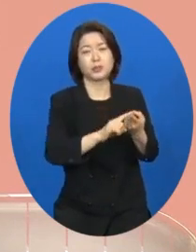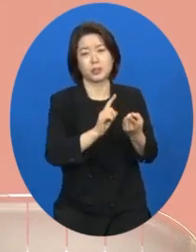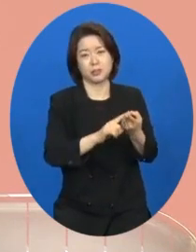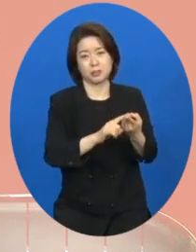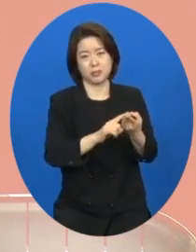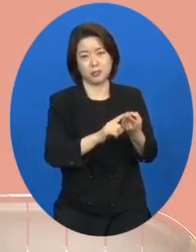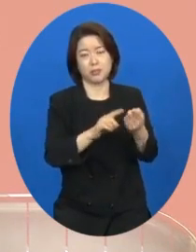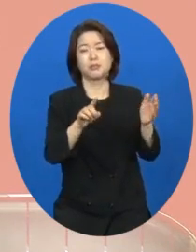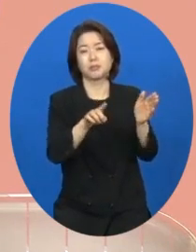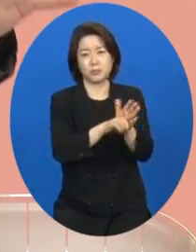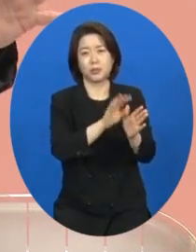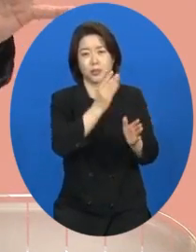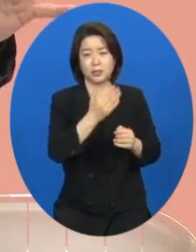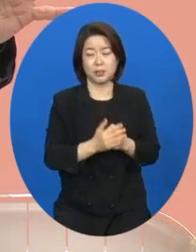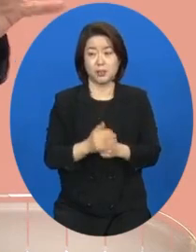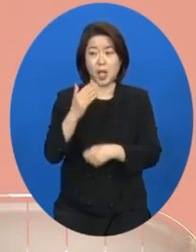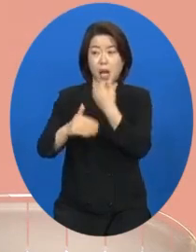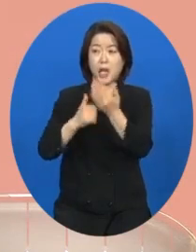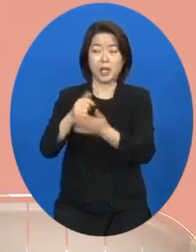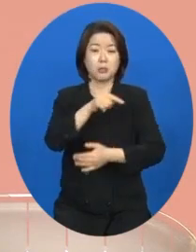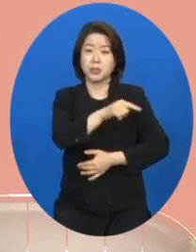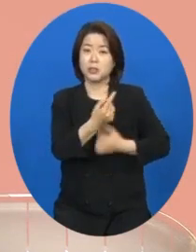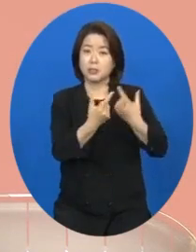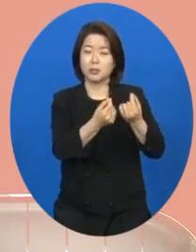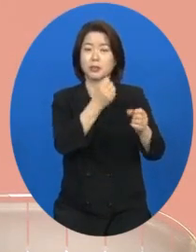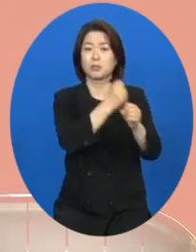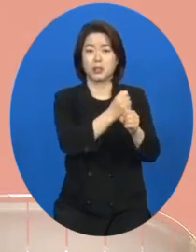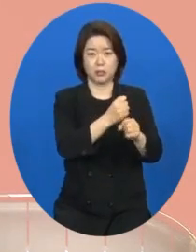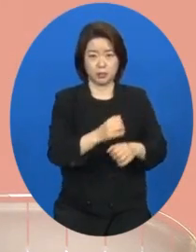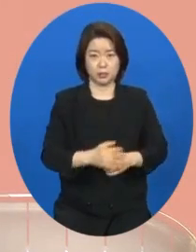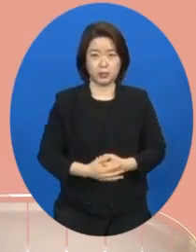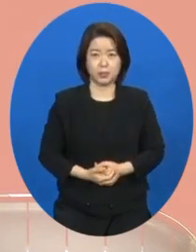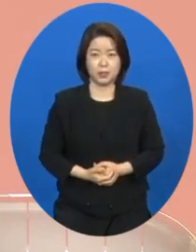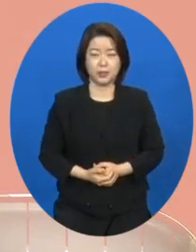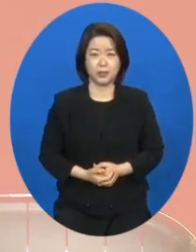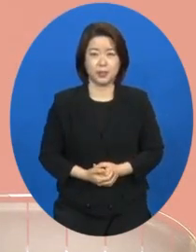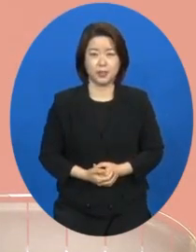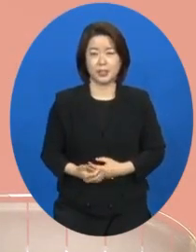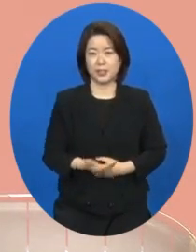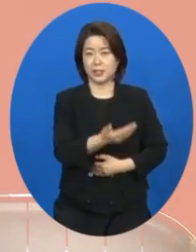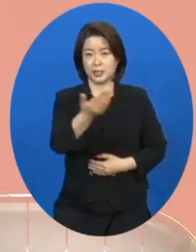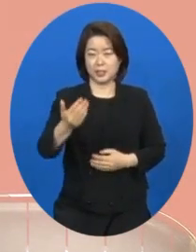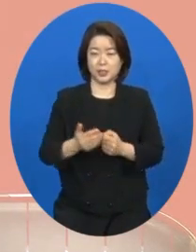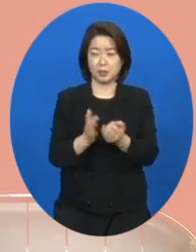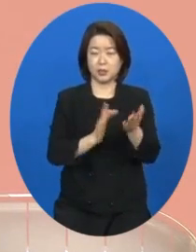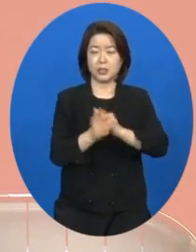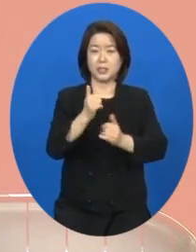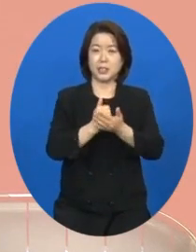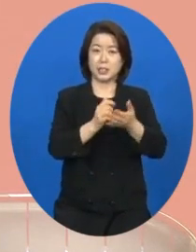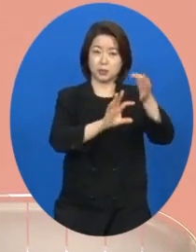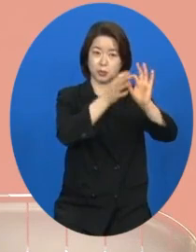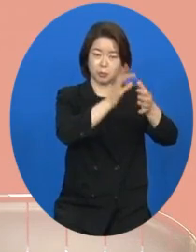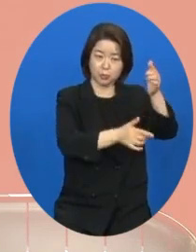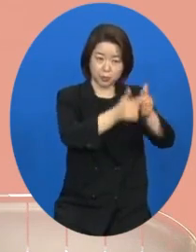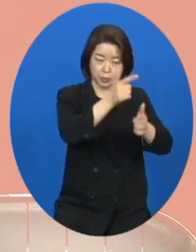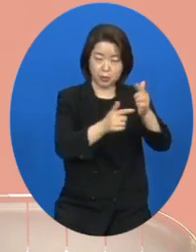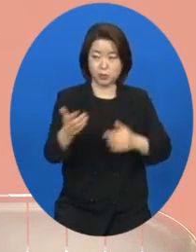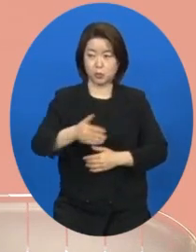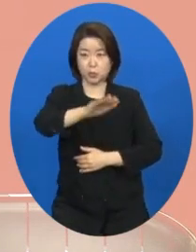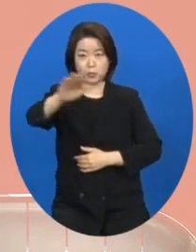겁니다. 하나님이 그렇게 만드신 거예요. 하나님이에요. 여러분 예수님은 포도나무고 여러분은